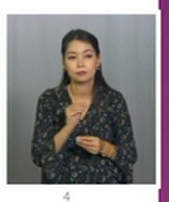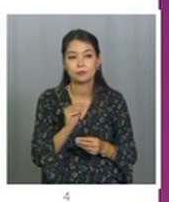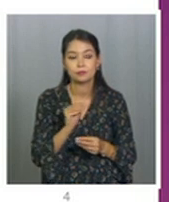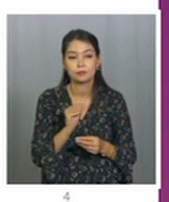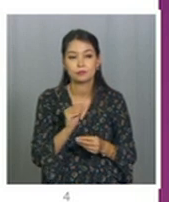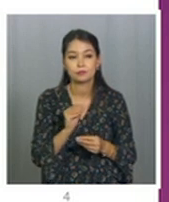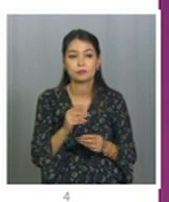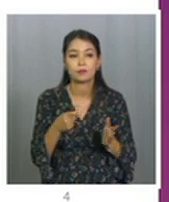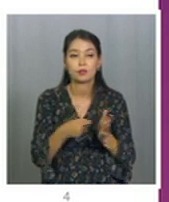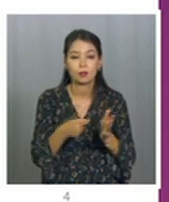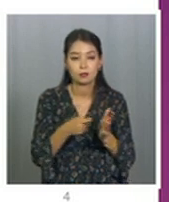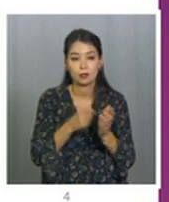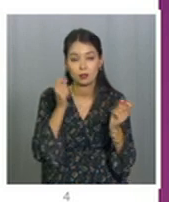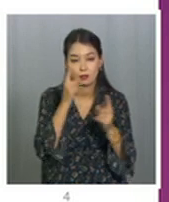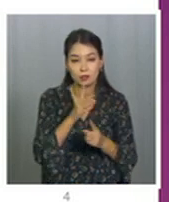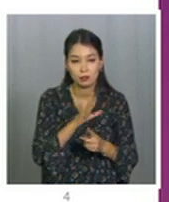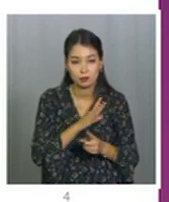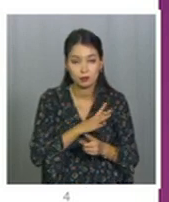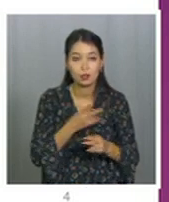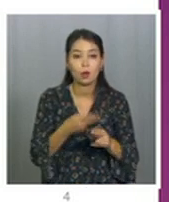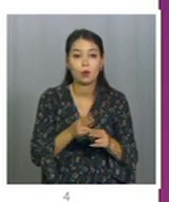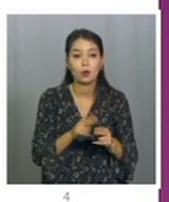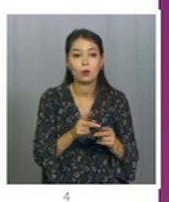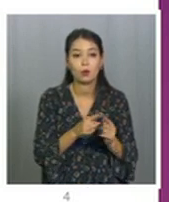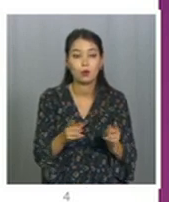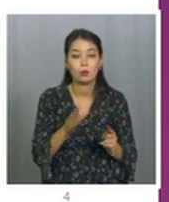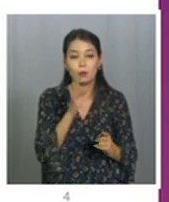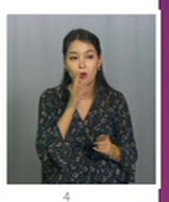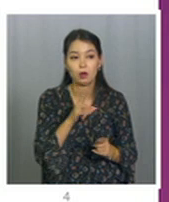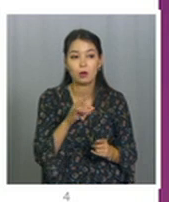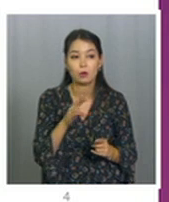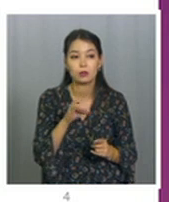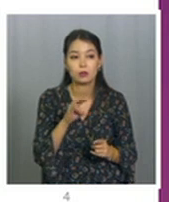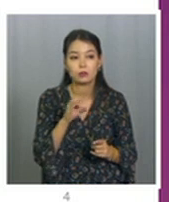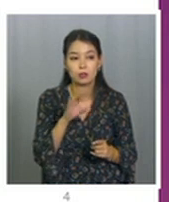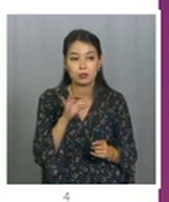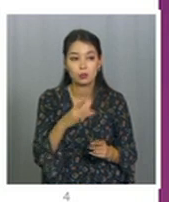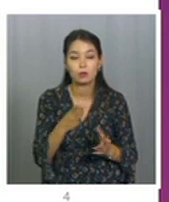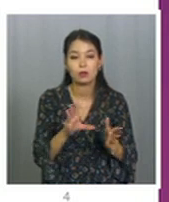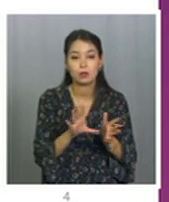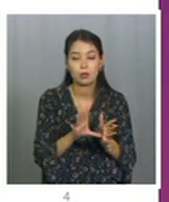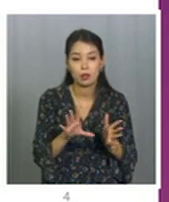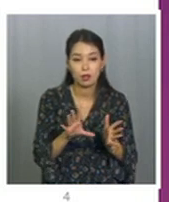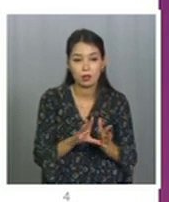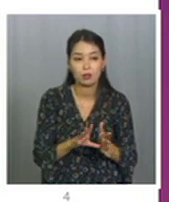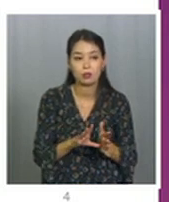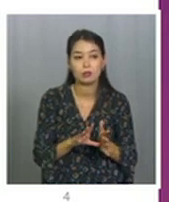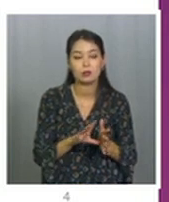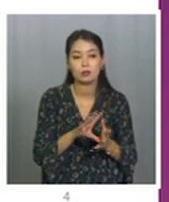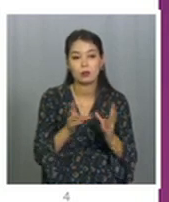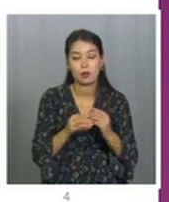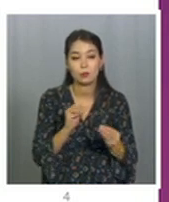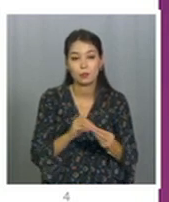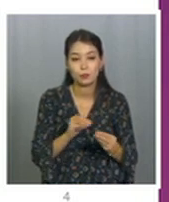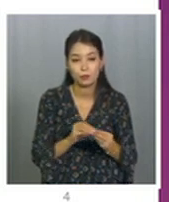зарядталатынын анықтадық. Және осы уақыттан кейін конденсатордың астарындағы заряд тұрақты мәнге ие болады, және бұл жердегі кернеу